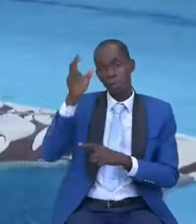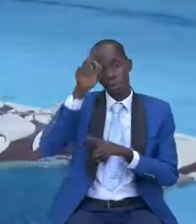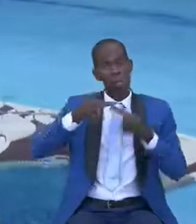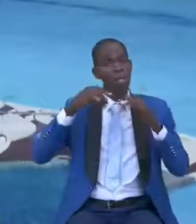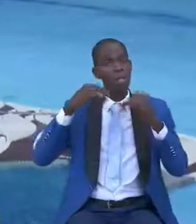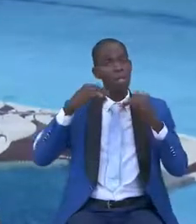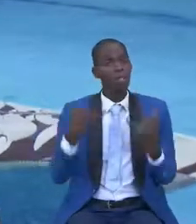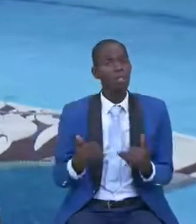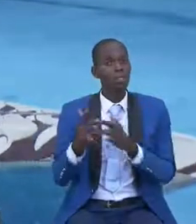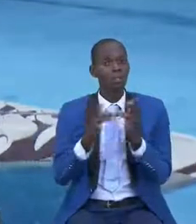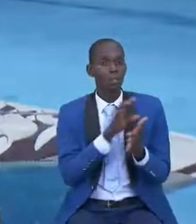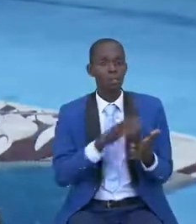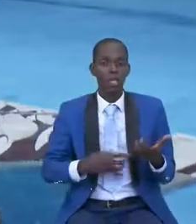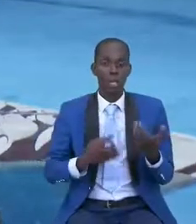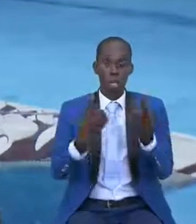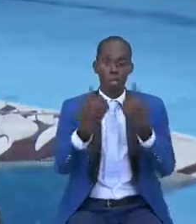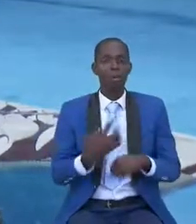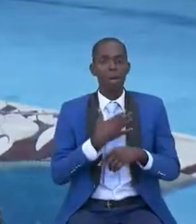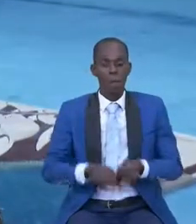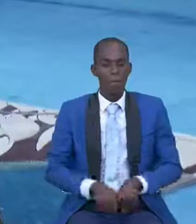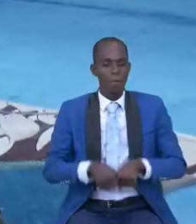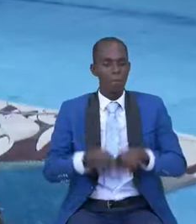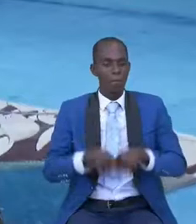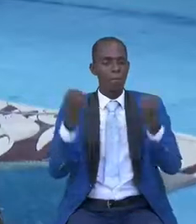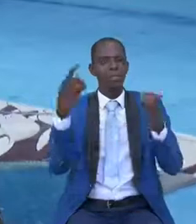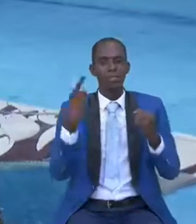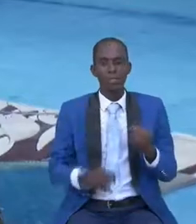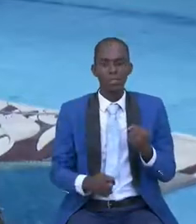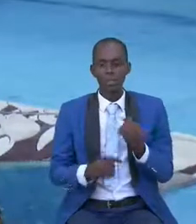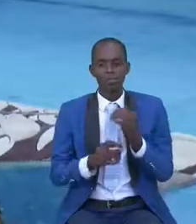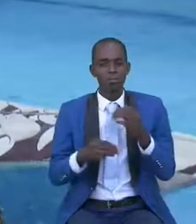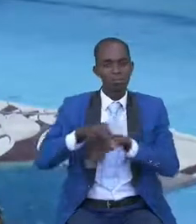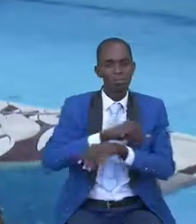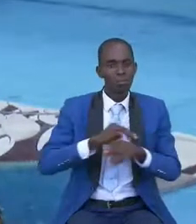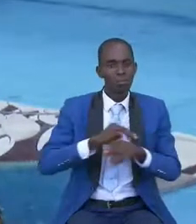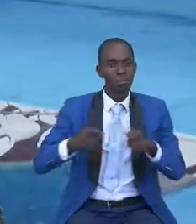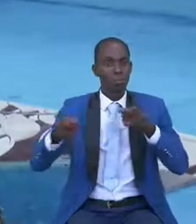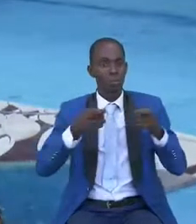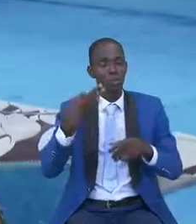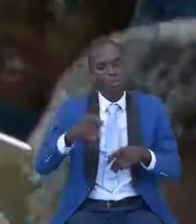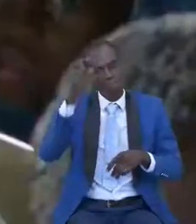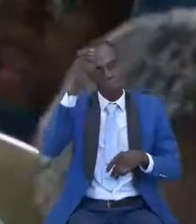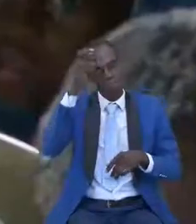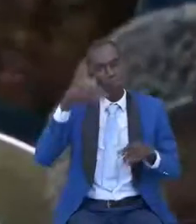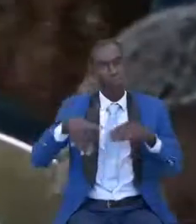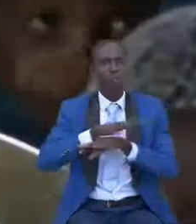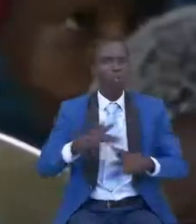lui, nous n'arrivions pas à lui dire non. Mais maintenant, Jésus-Christ vient et il brise le